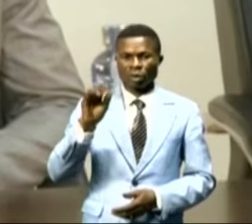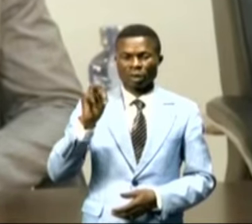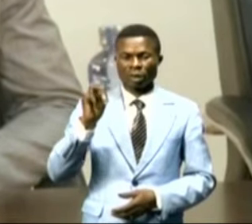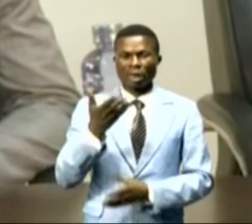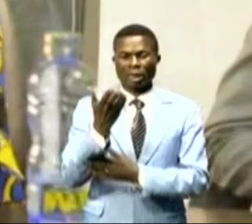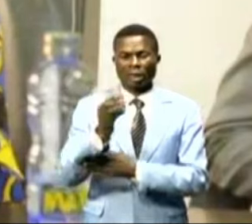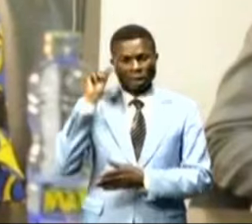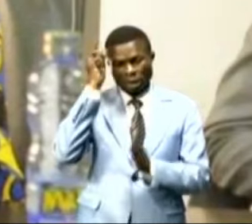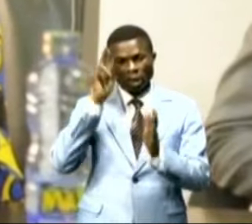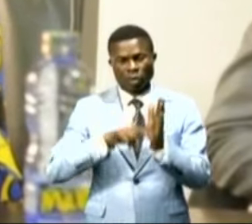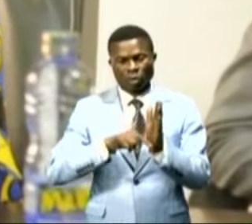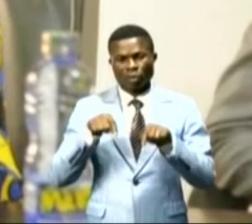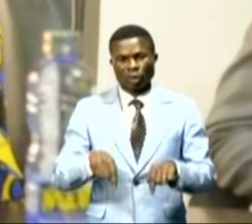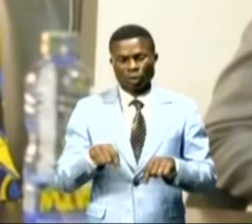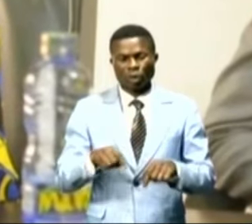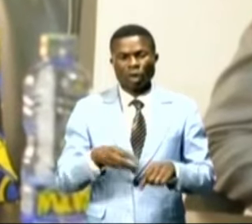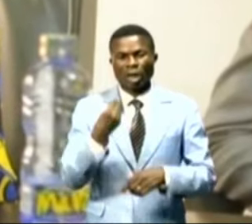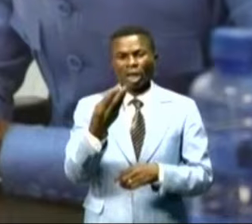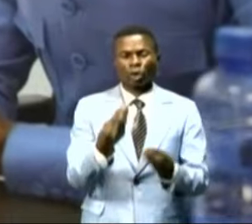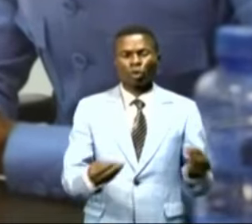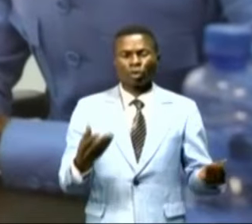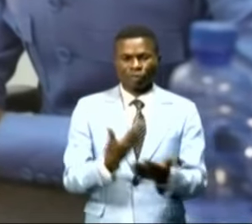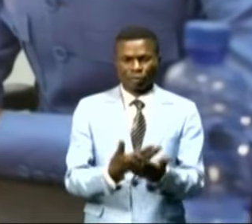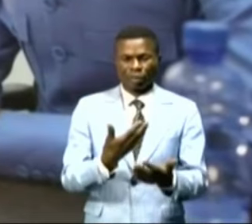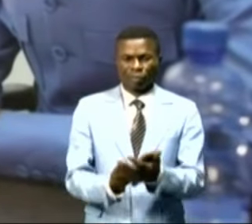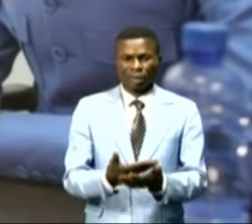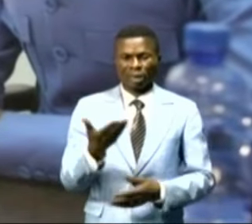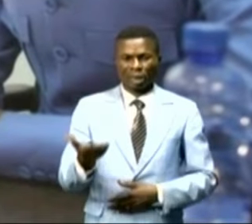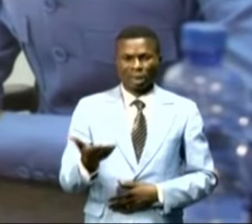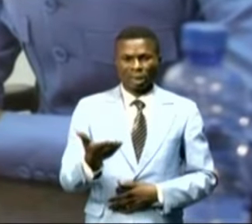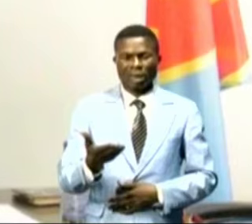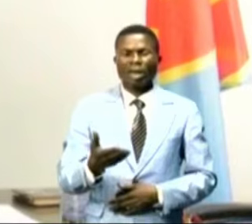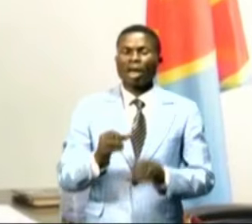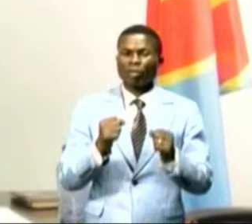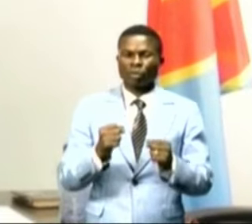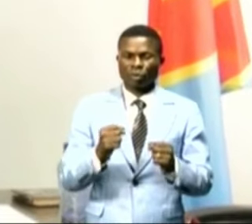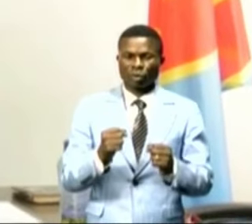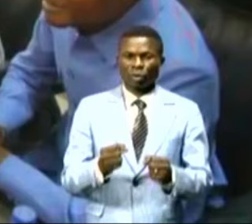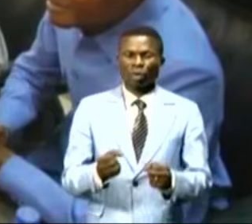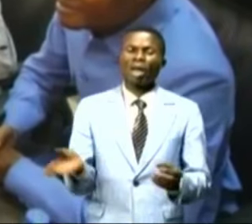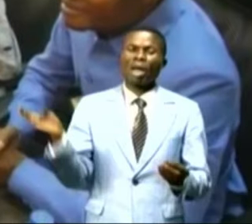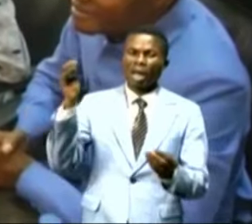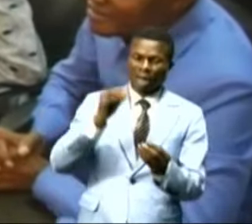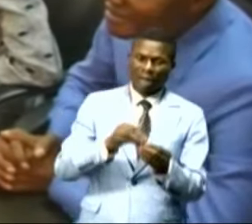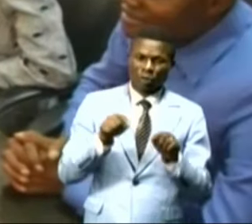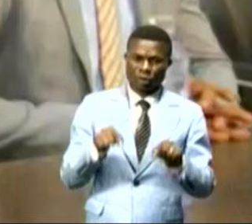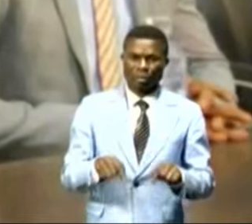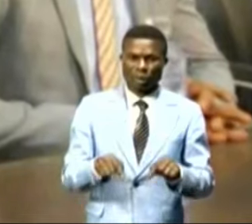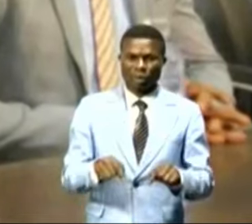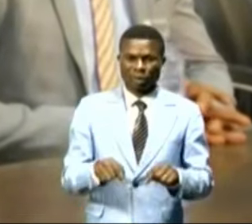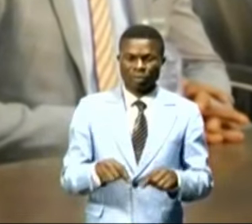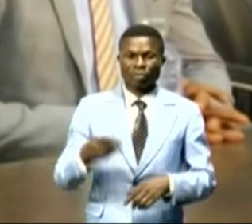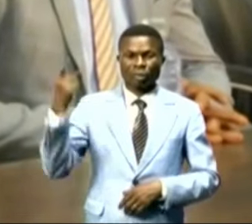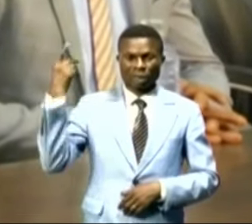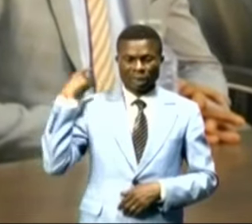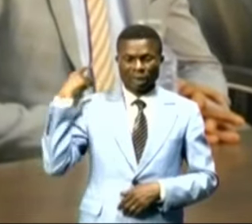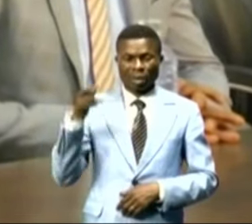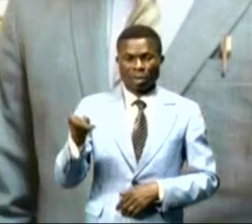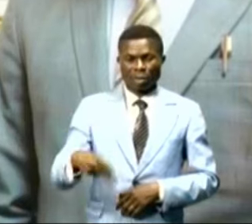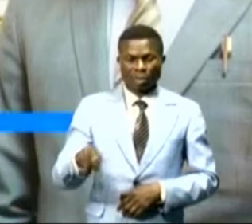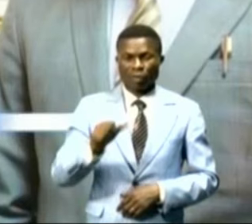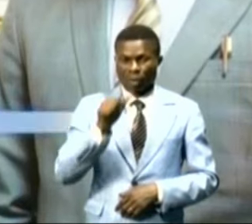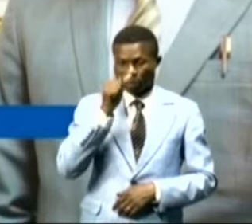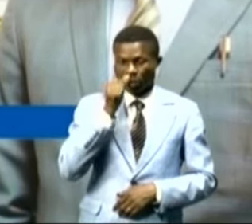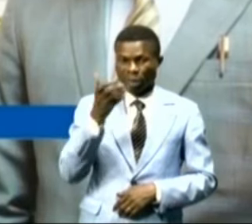gouvernement national à trouver des solutions urgentes et durables en associant cette fois-ci les notables de cette province.